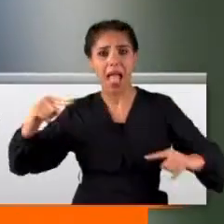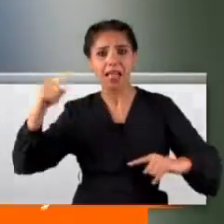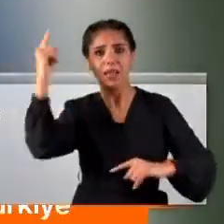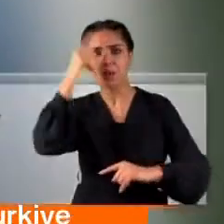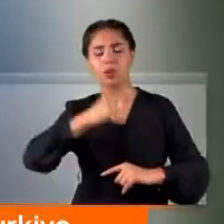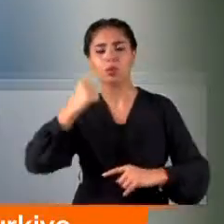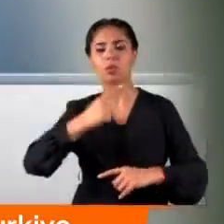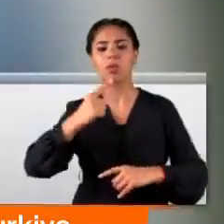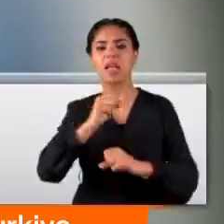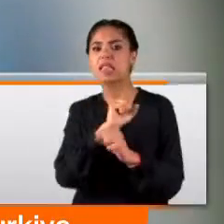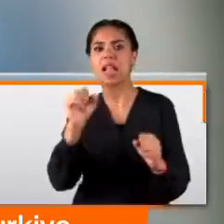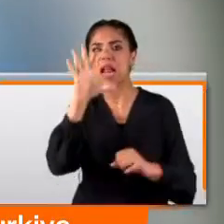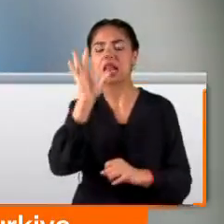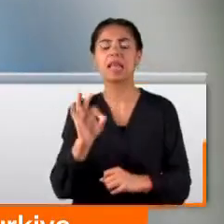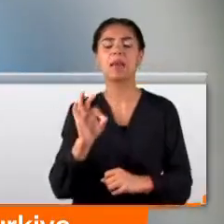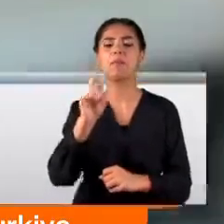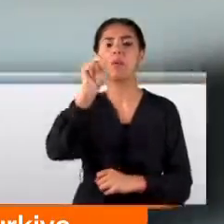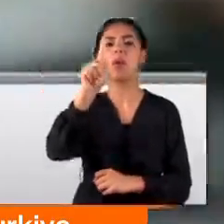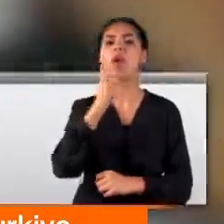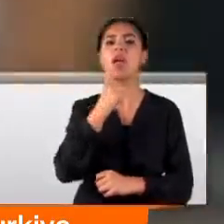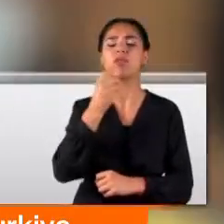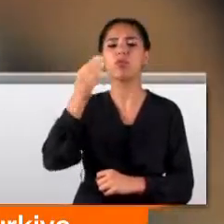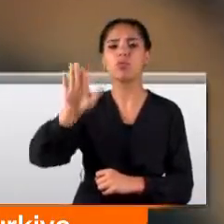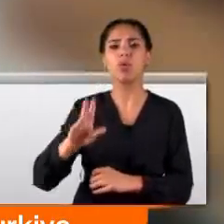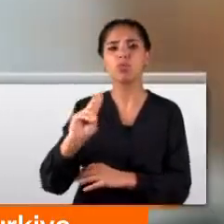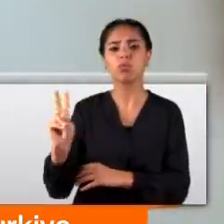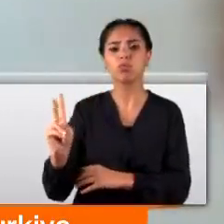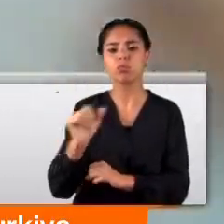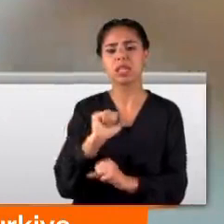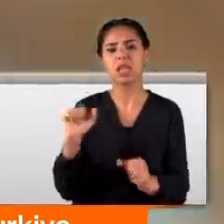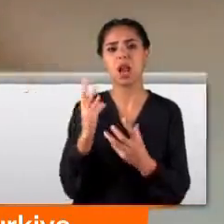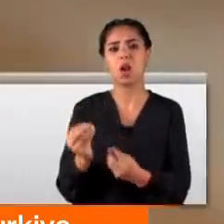bedelini ödeyense 12 yaşındaki Berat oldu.